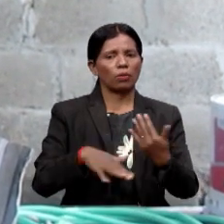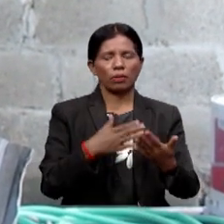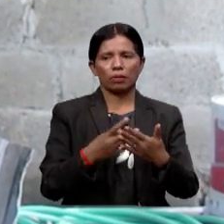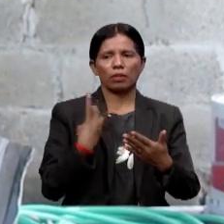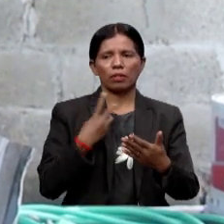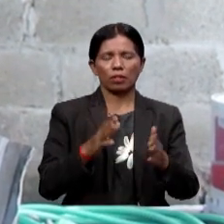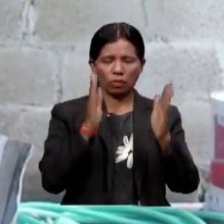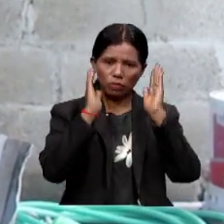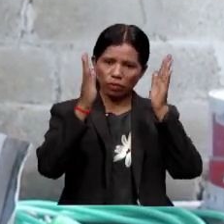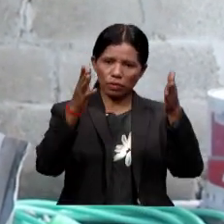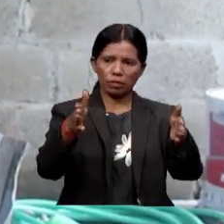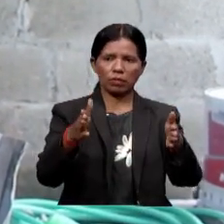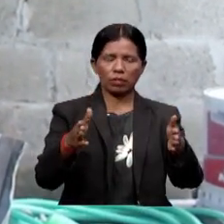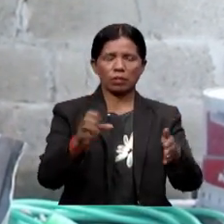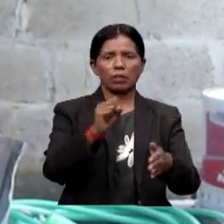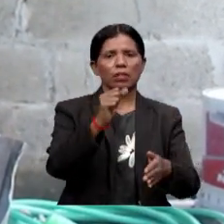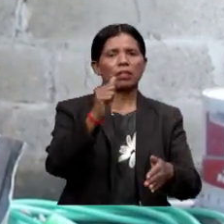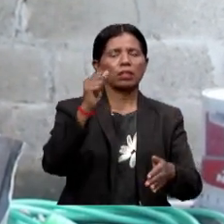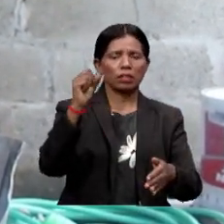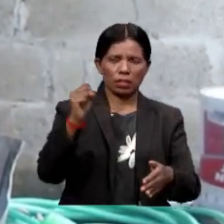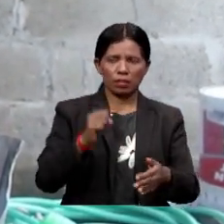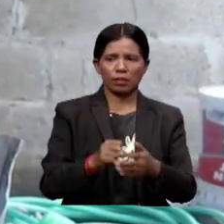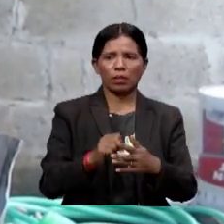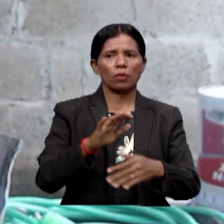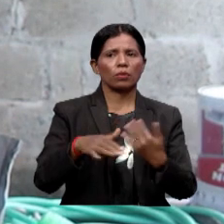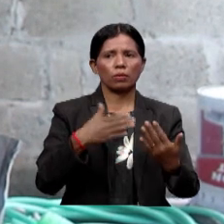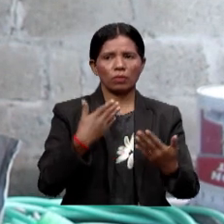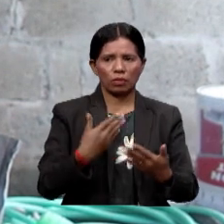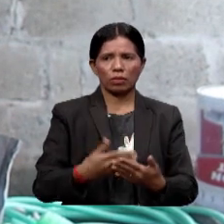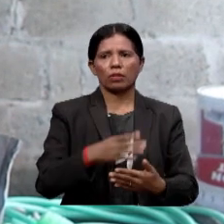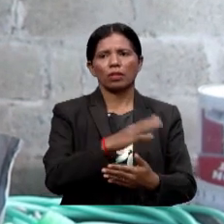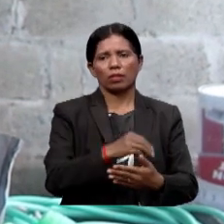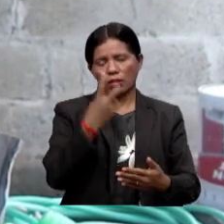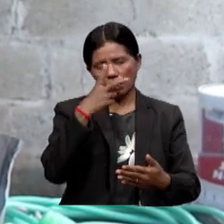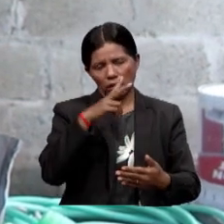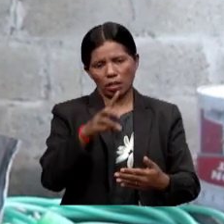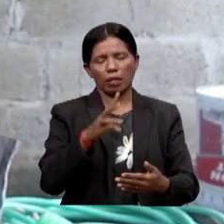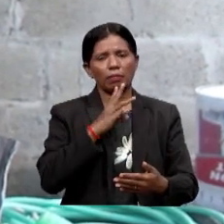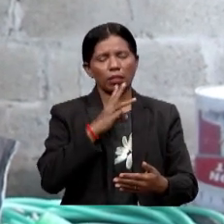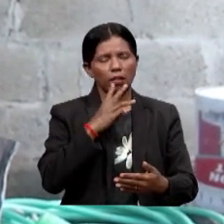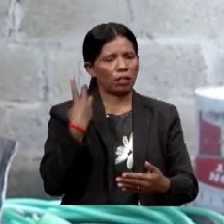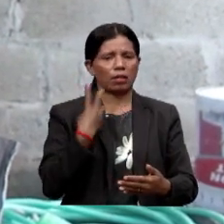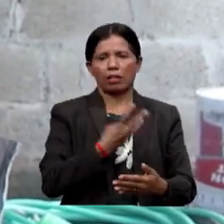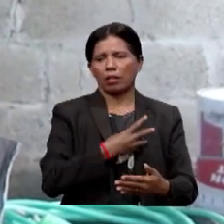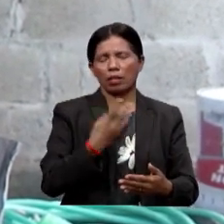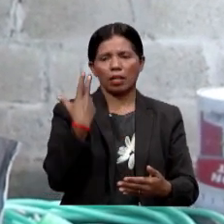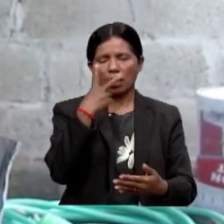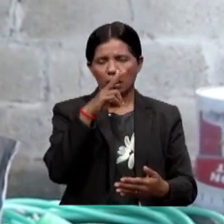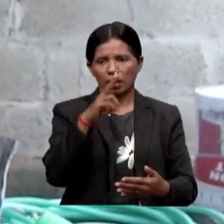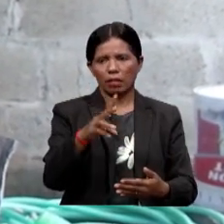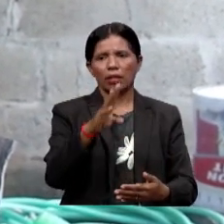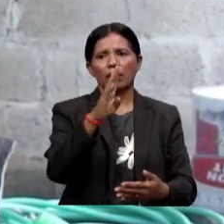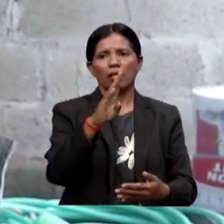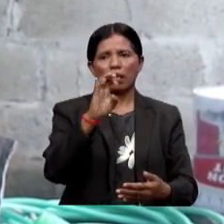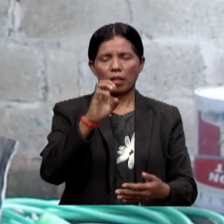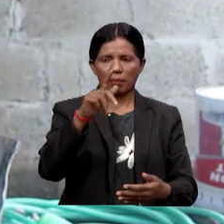dari tempat itu baik ya sah seni ya. Kami ada buat tu sistem kontrol fali ya yang lebih lebih pak tinggal usi sah sama usi EP